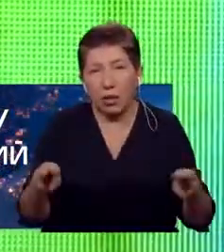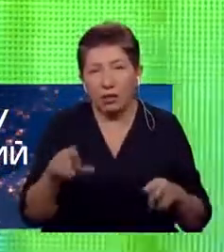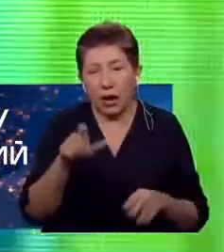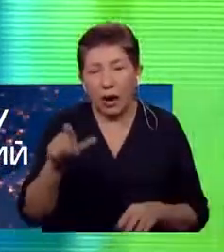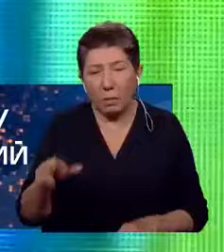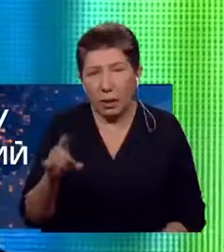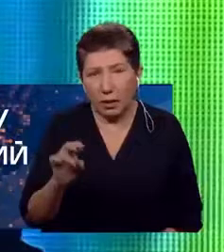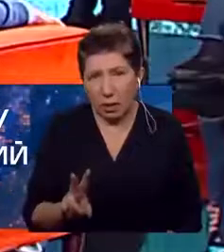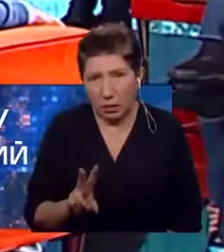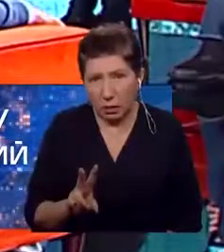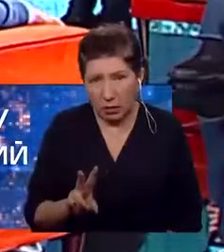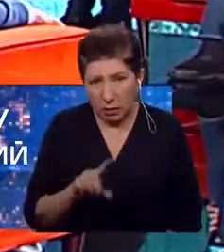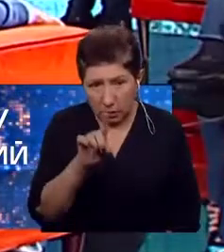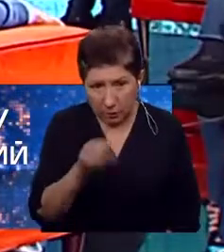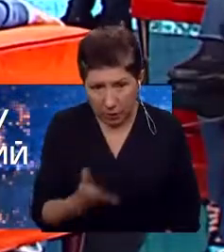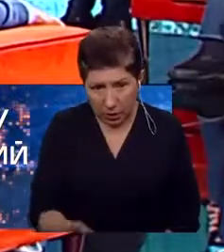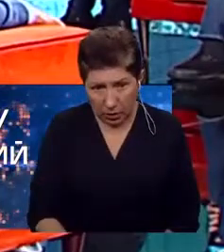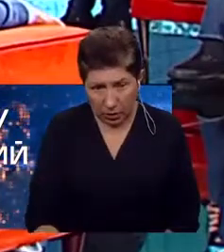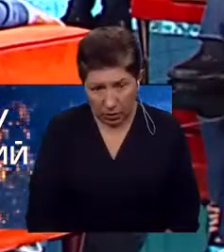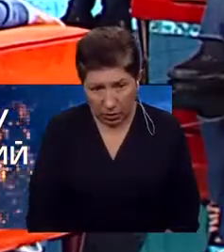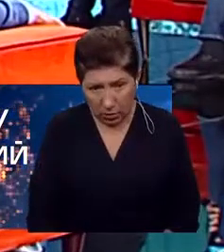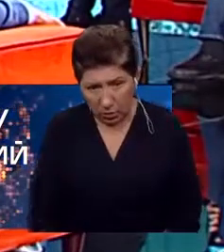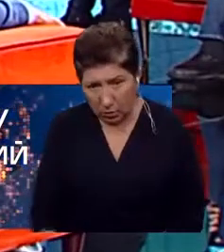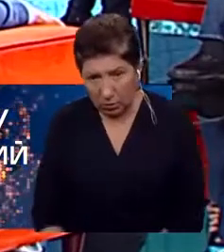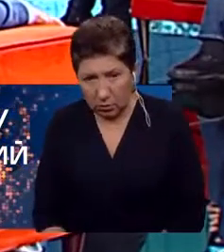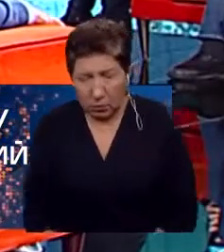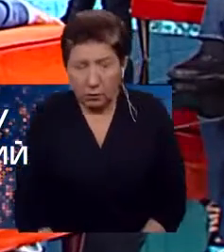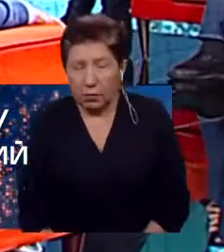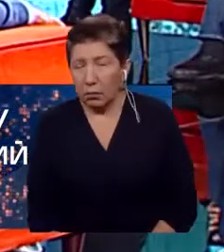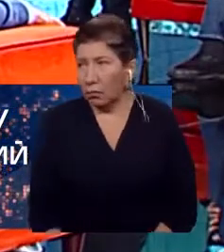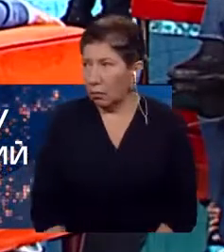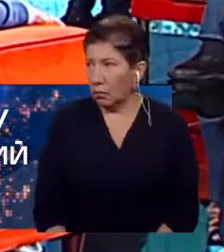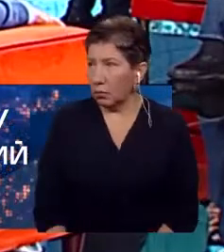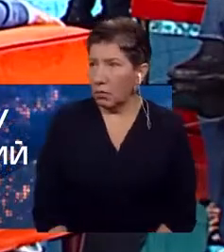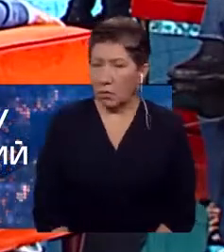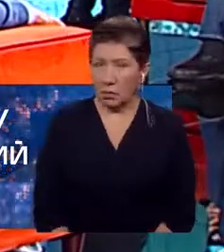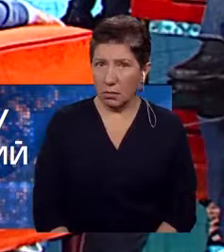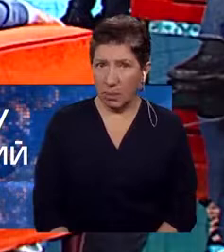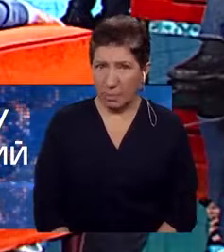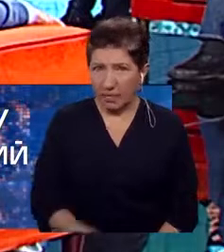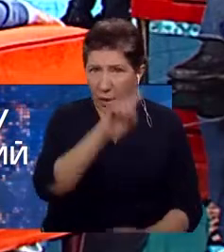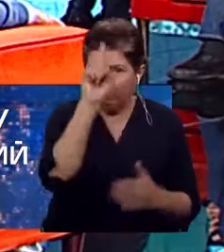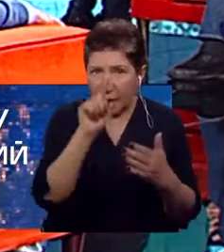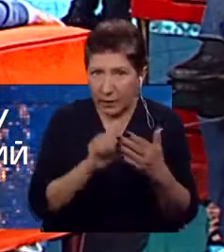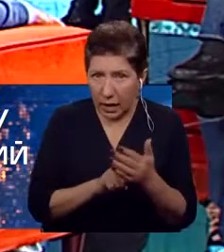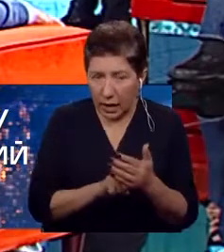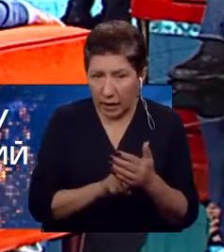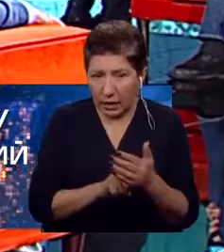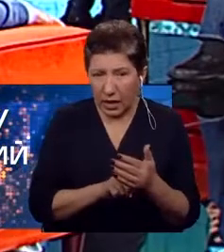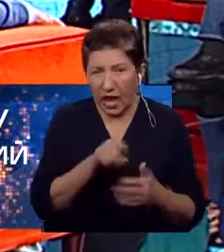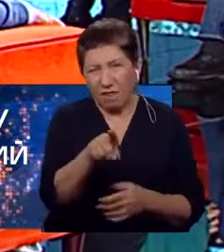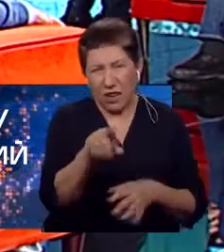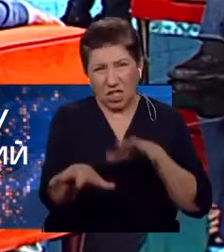Каплін, які... я задав вам питання. Я відповідаю. Ні, на це питання. Я відповідаю. Ні, будь ласка, питання у тому. Не займайтеся